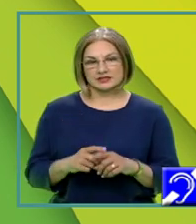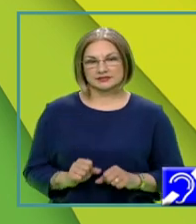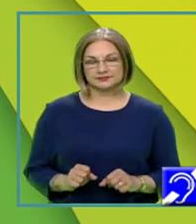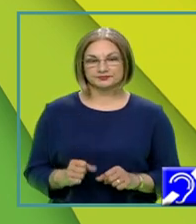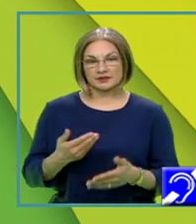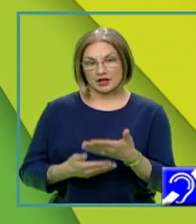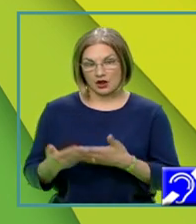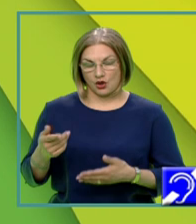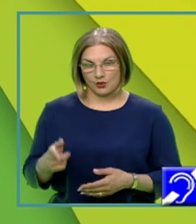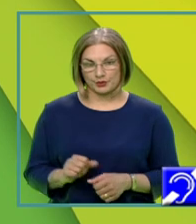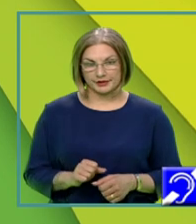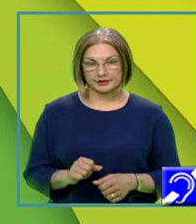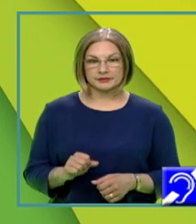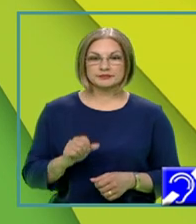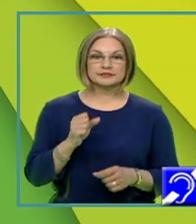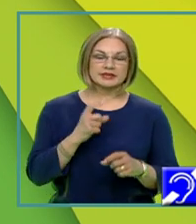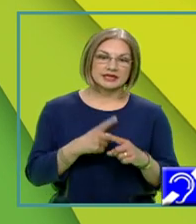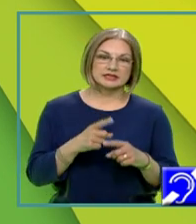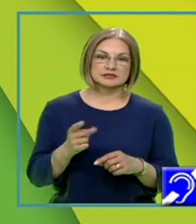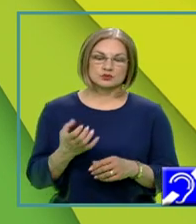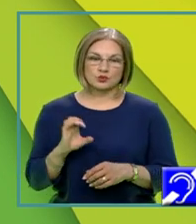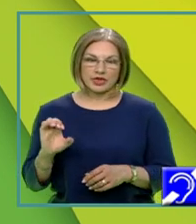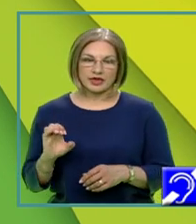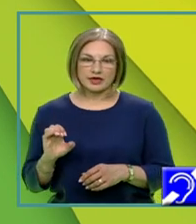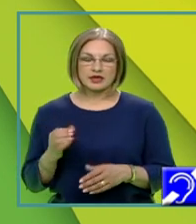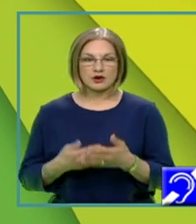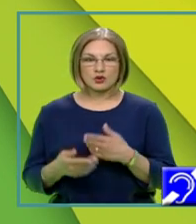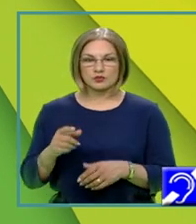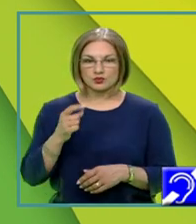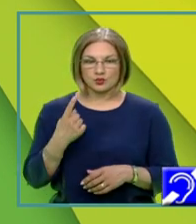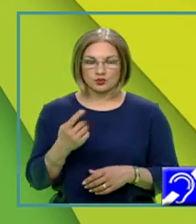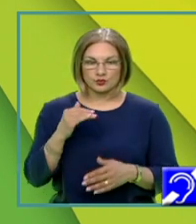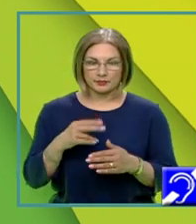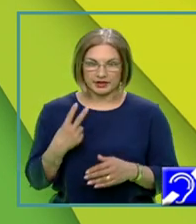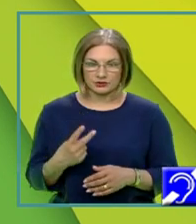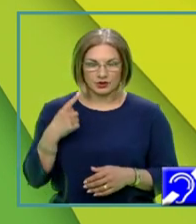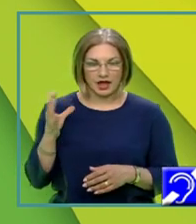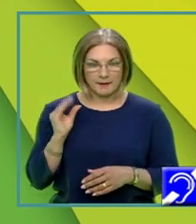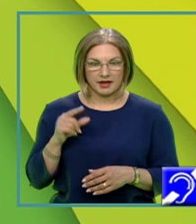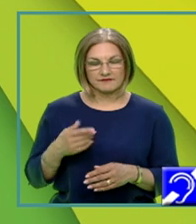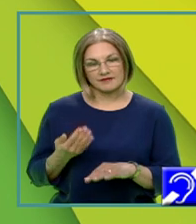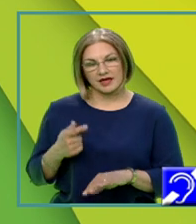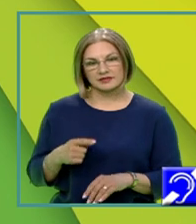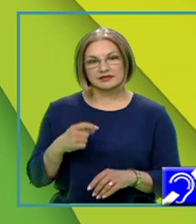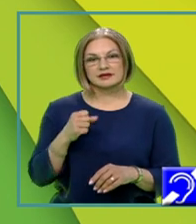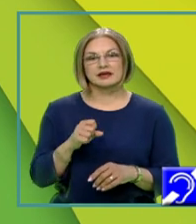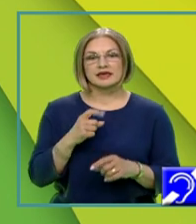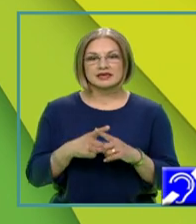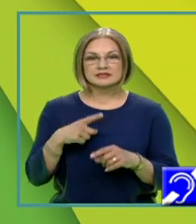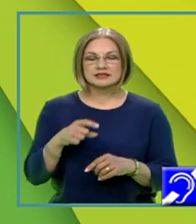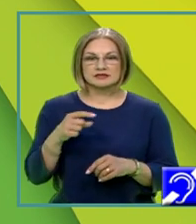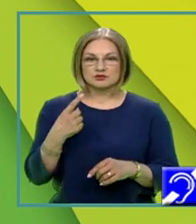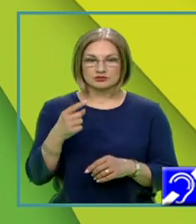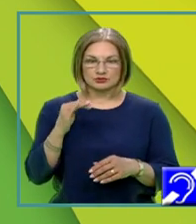compoziție CSU cu e și îl vom înlocui chiar 1 pe 2 cam afla mai devreme că x este minus 1 pe 2 și